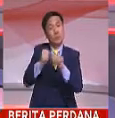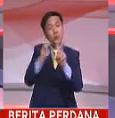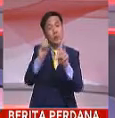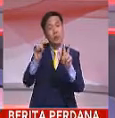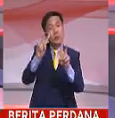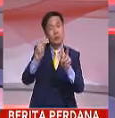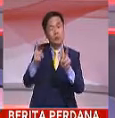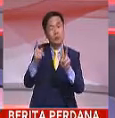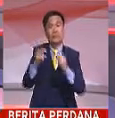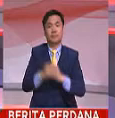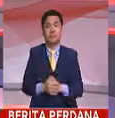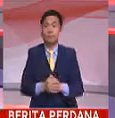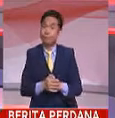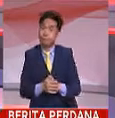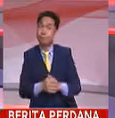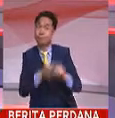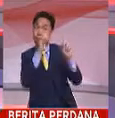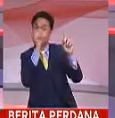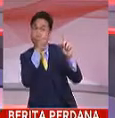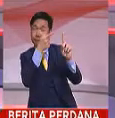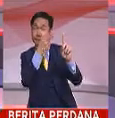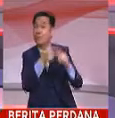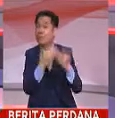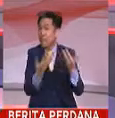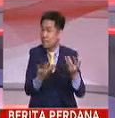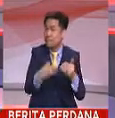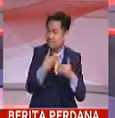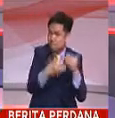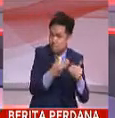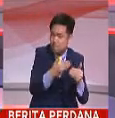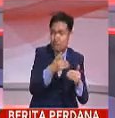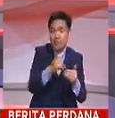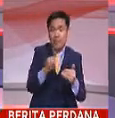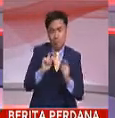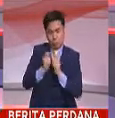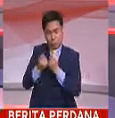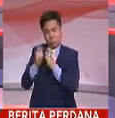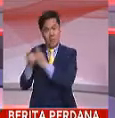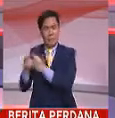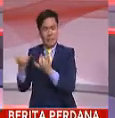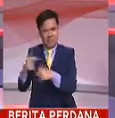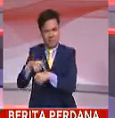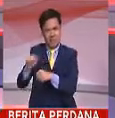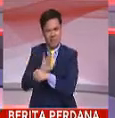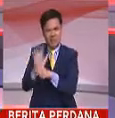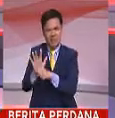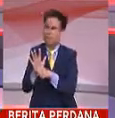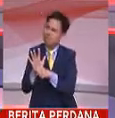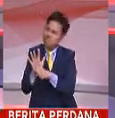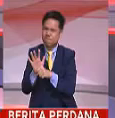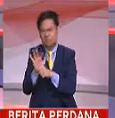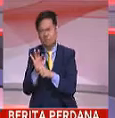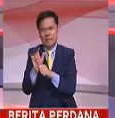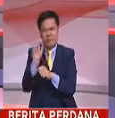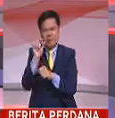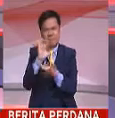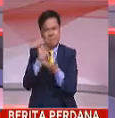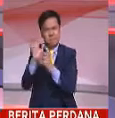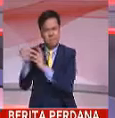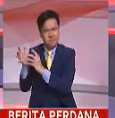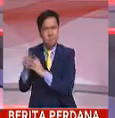2021. Sasaran lebih rasional perlu diletakkan susulan persediaan pasukan yang terganggu berikutan pandemik COVID-19.